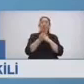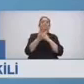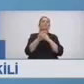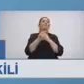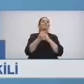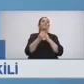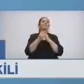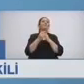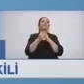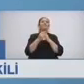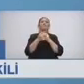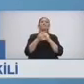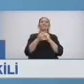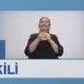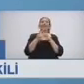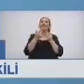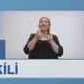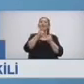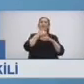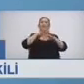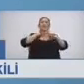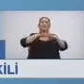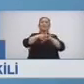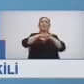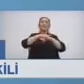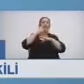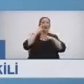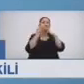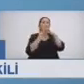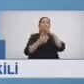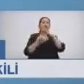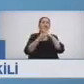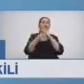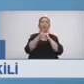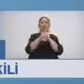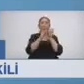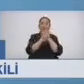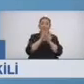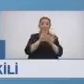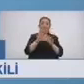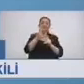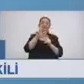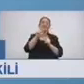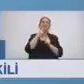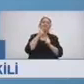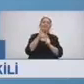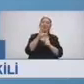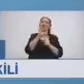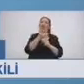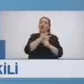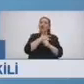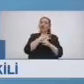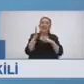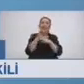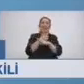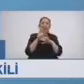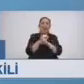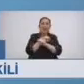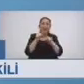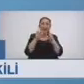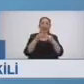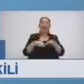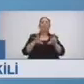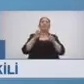biyolojik arıtma tesislerinin tamamlanması gerektiğini de altını çiziyorum. Can ve mal kaybını önleyecek tedbirler almak